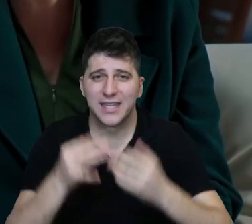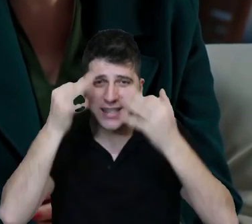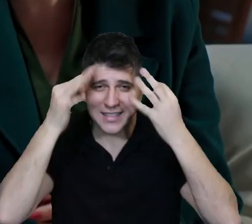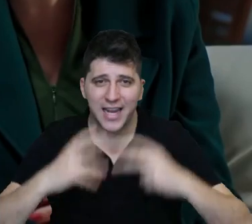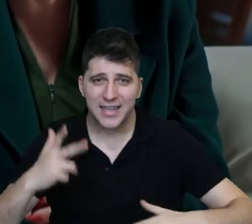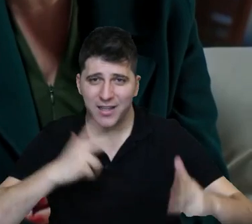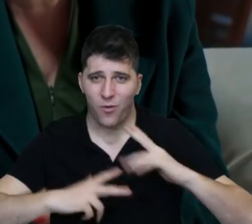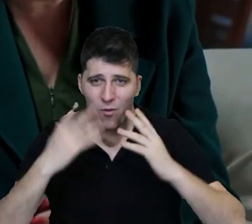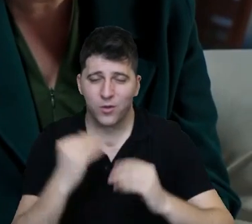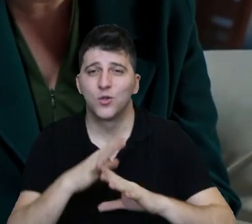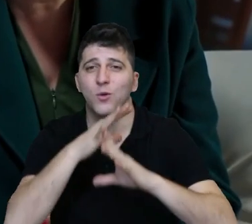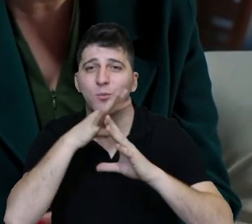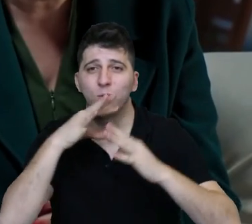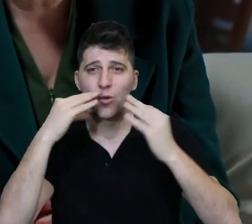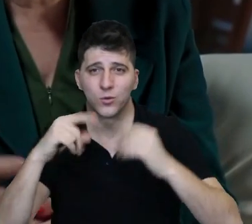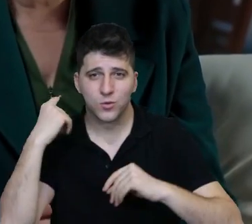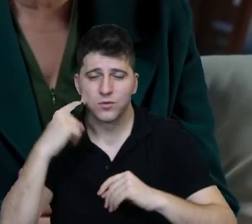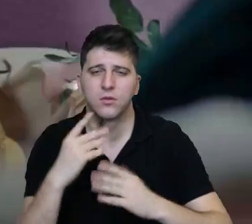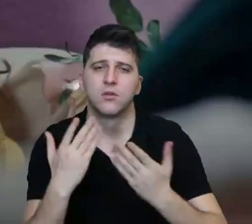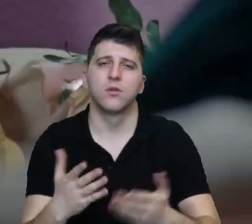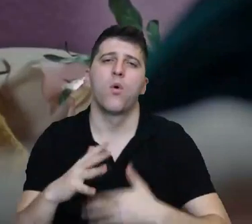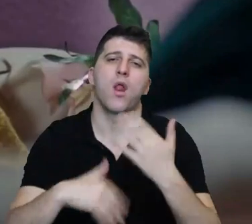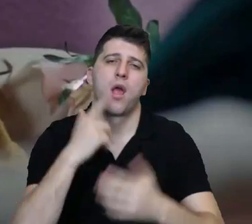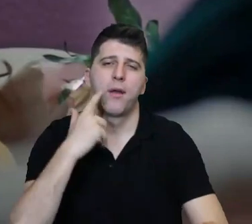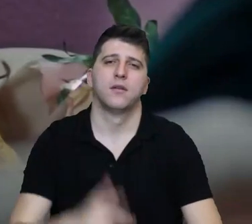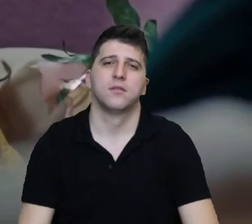Gelinlik giydin, muradına erdin derken olana bak.